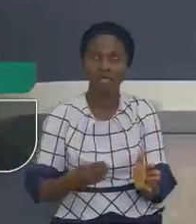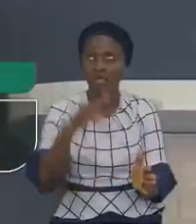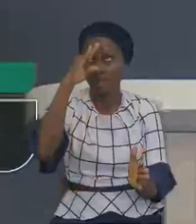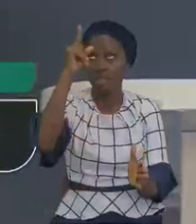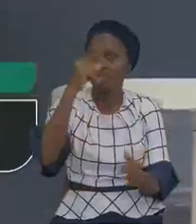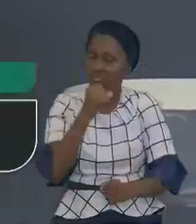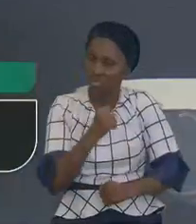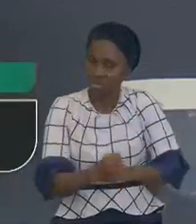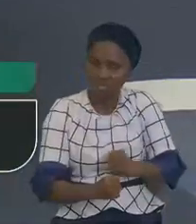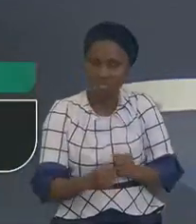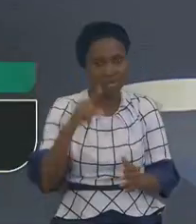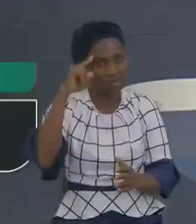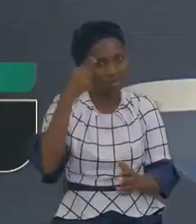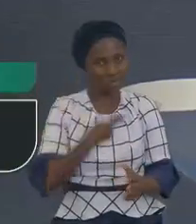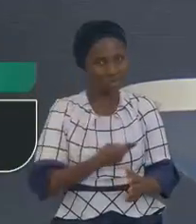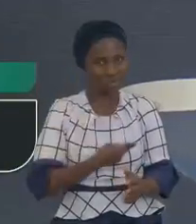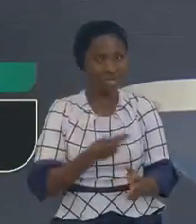ses traces.